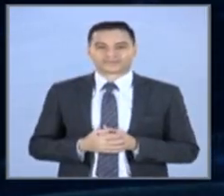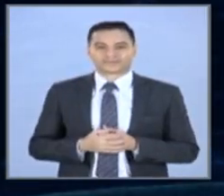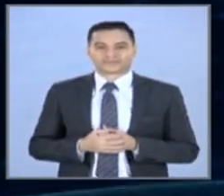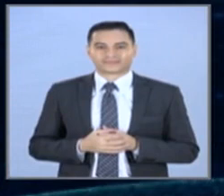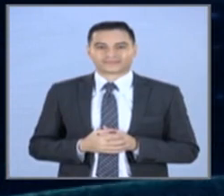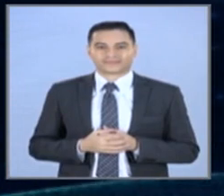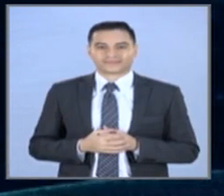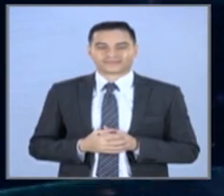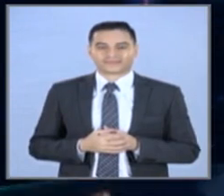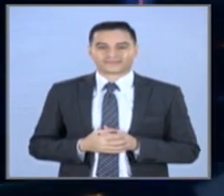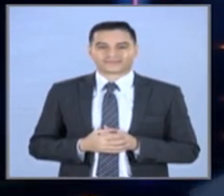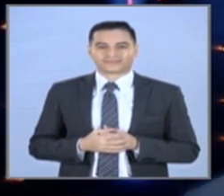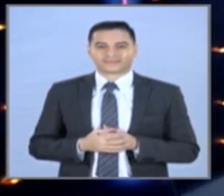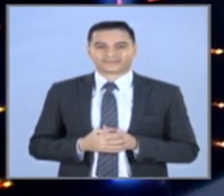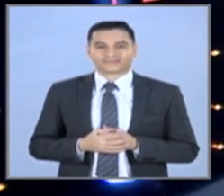الفنون.